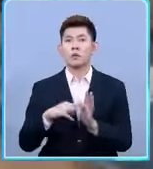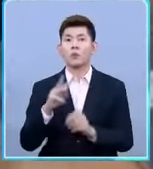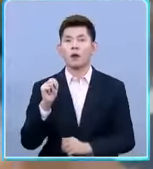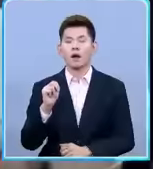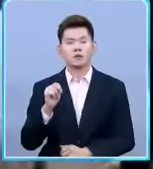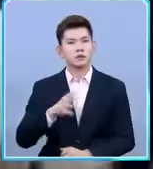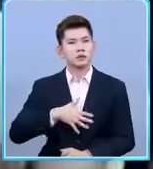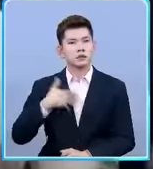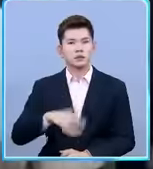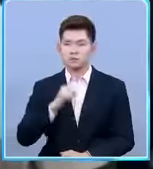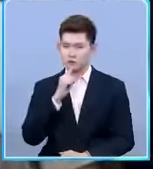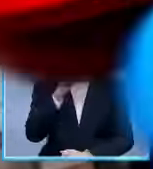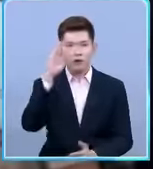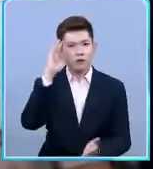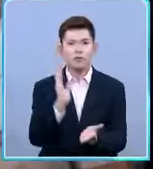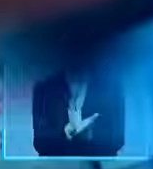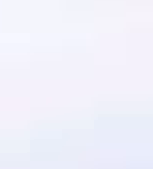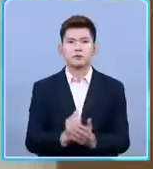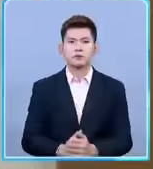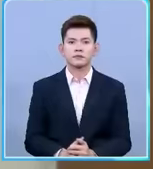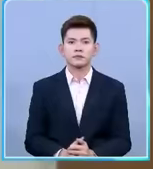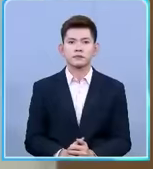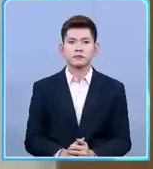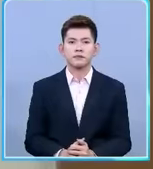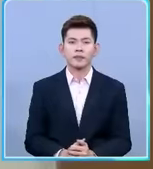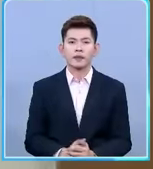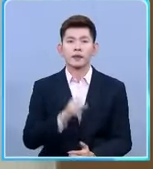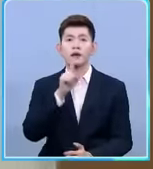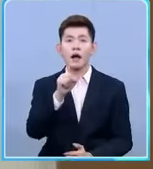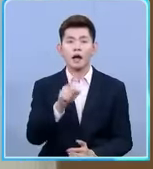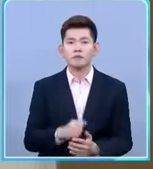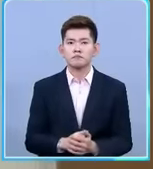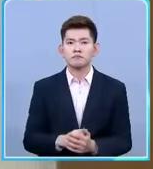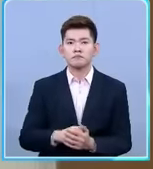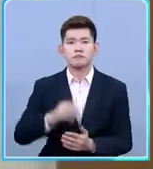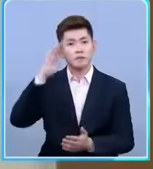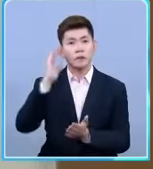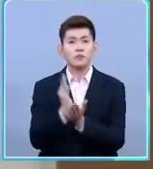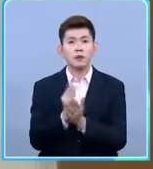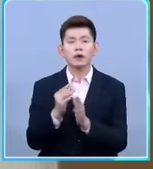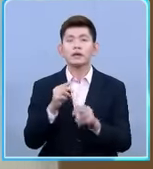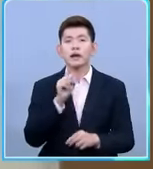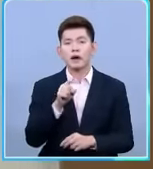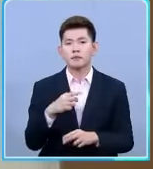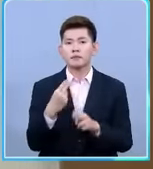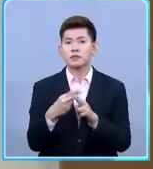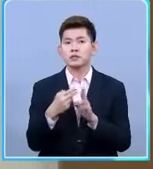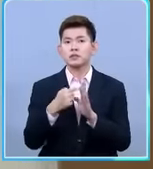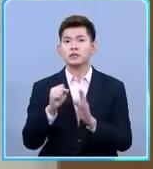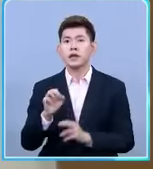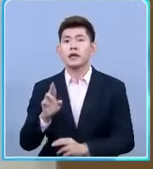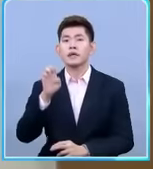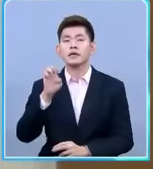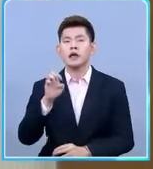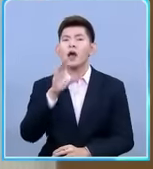ำเนินคดีเลยครับ จะต่อถามแค่นี้ว่าคุณเสรีพิสุทธิ์ไอ้สันใครเท่านั้นเอง